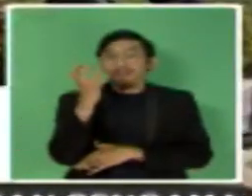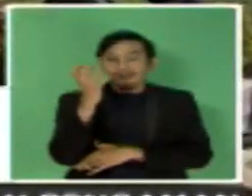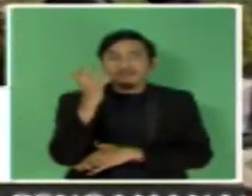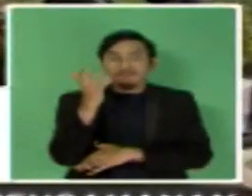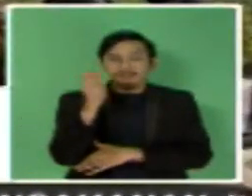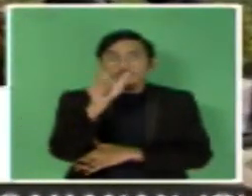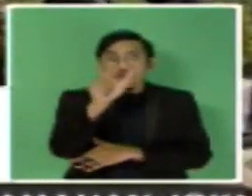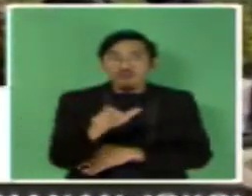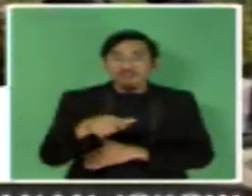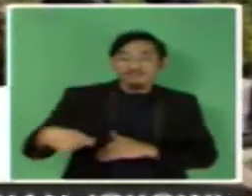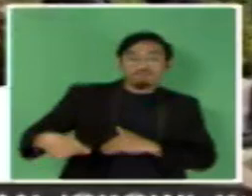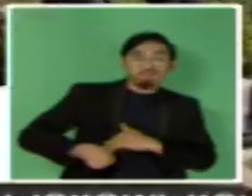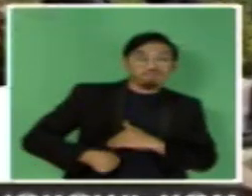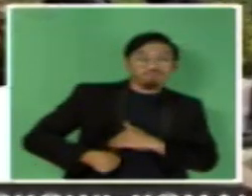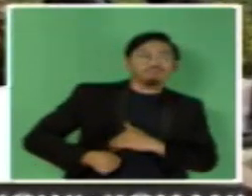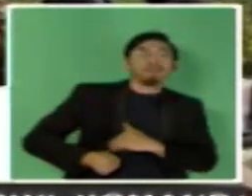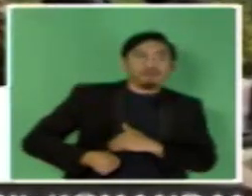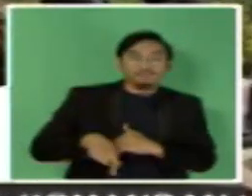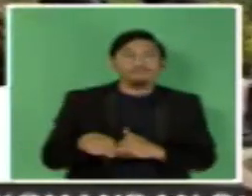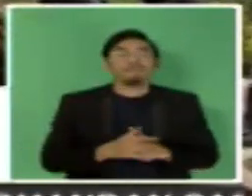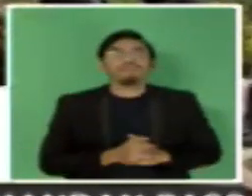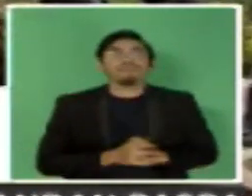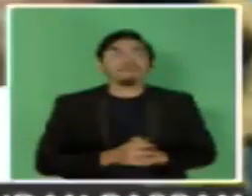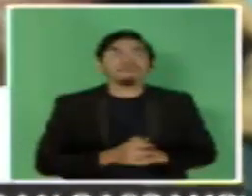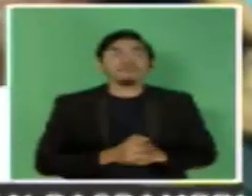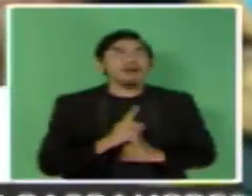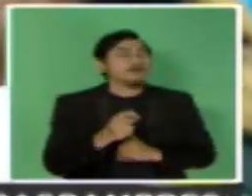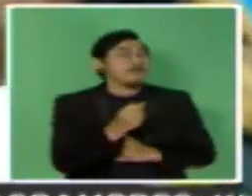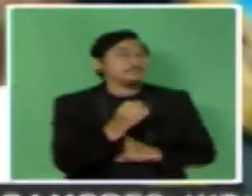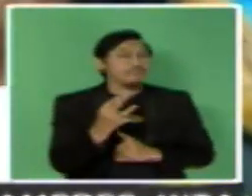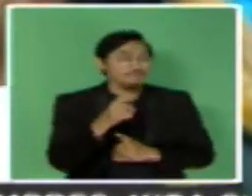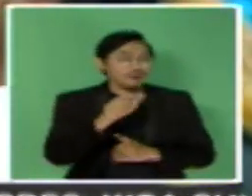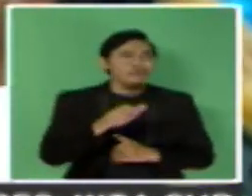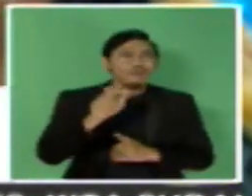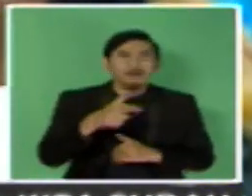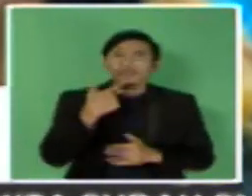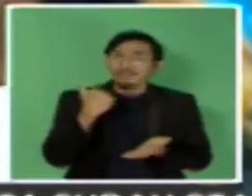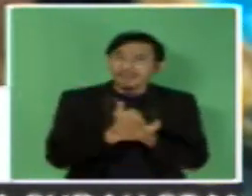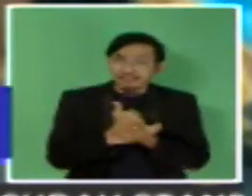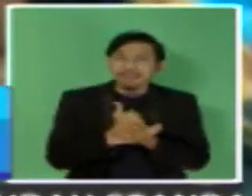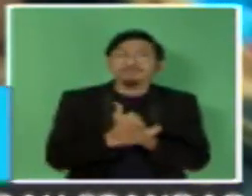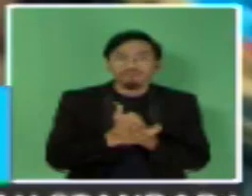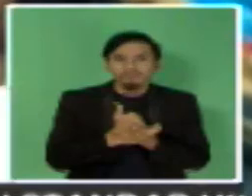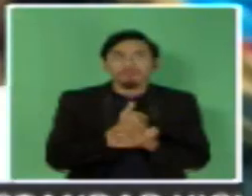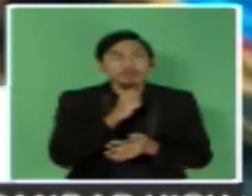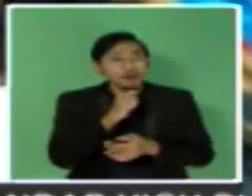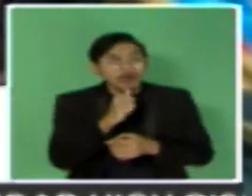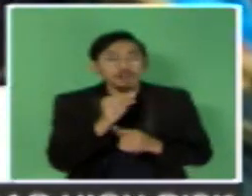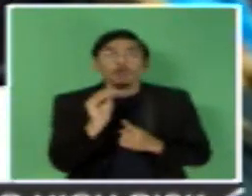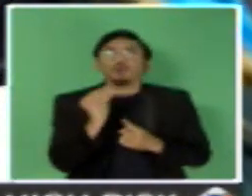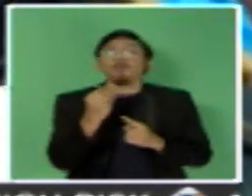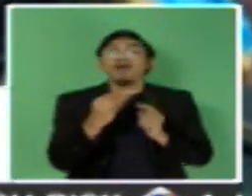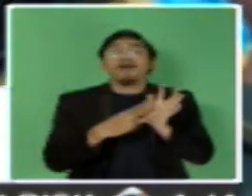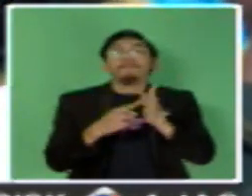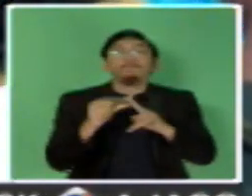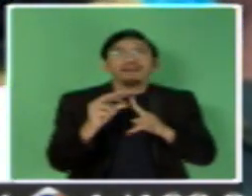informasi yang kami dapatkan, ini sudah ada beberapa tokoh politik yang sudah menjenguk, di antaranya adalah Ketua MPR Bambang Susatyo dan